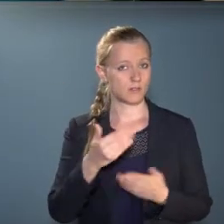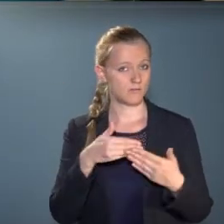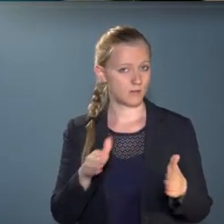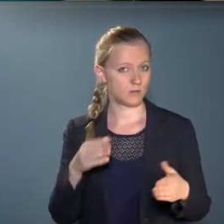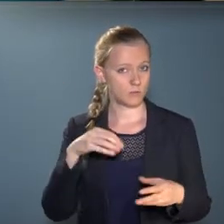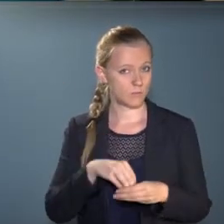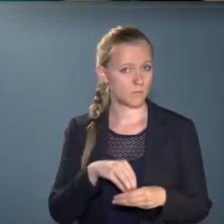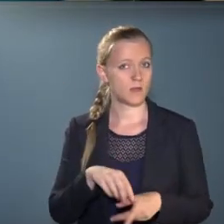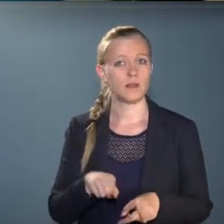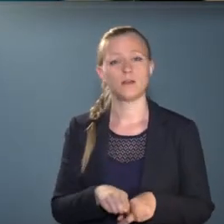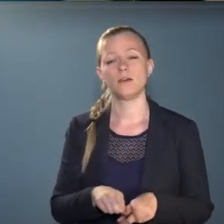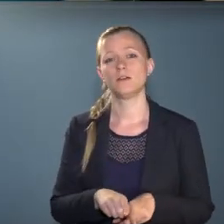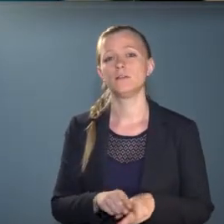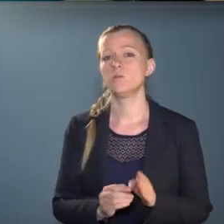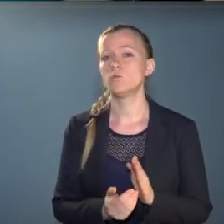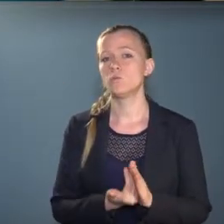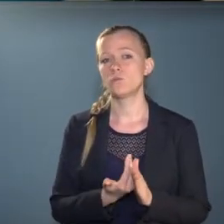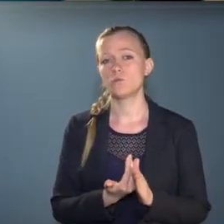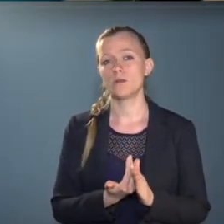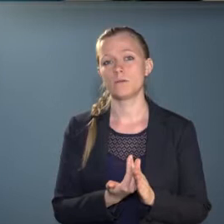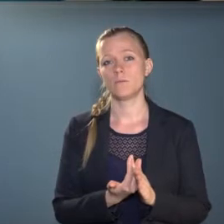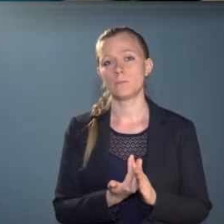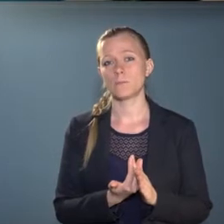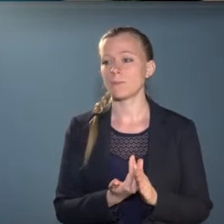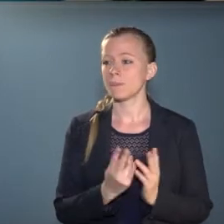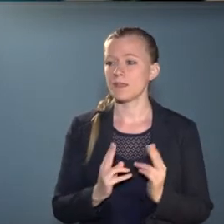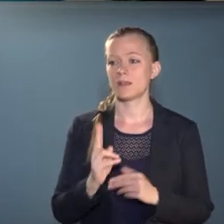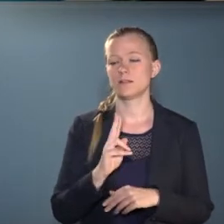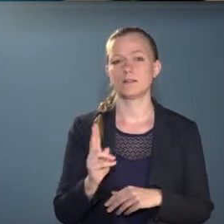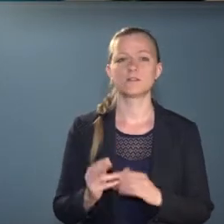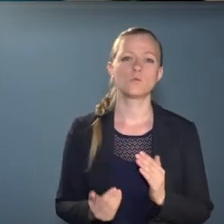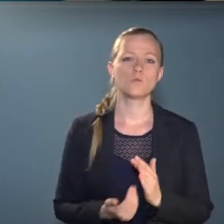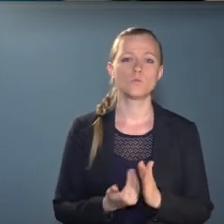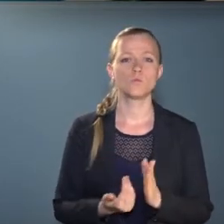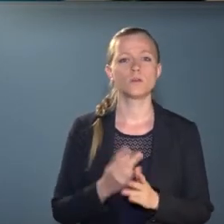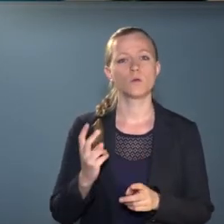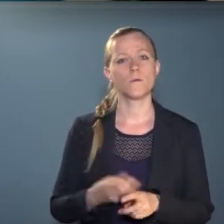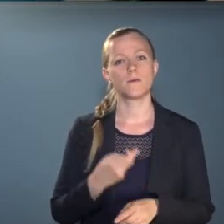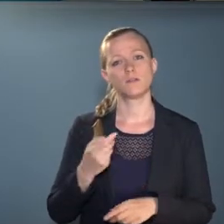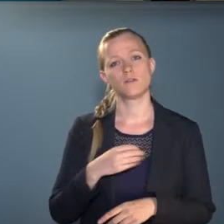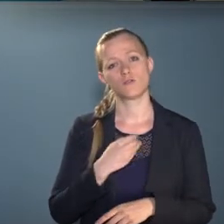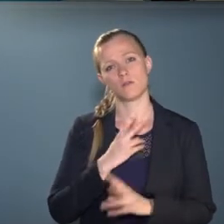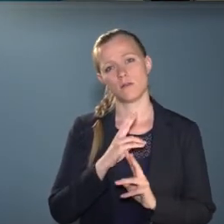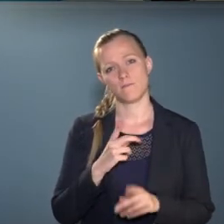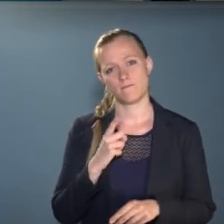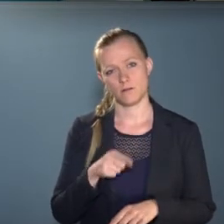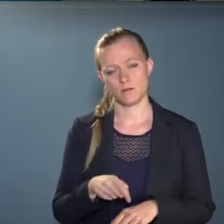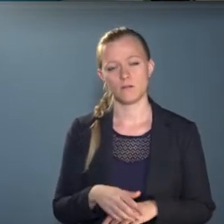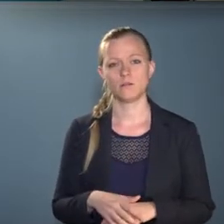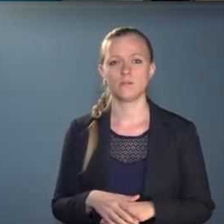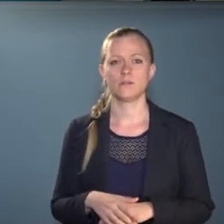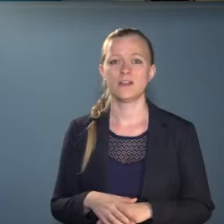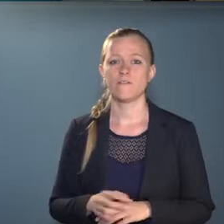sorában egy új jelentkező, egy új kőbányai iskola is ott volt,